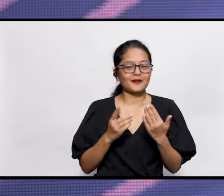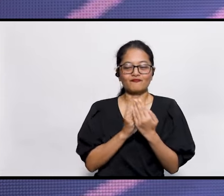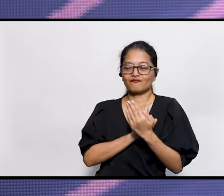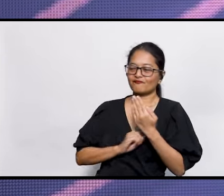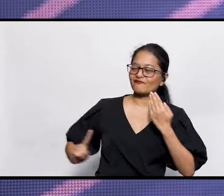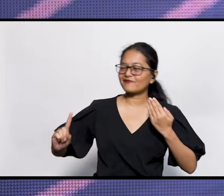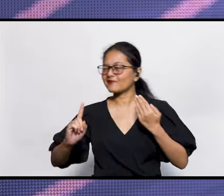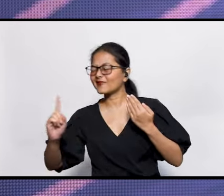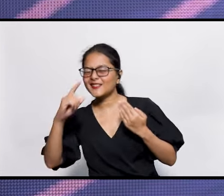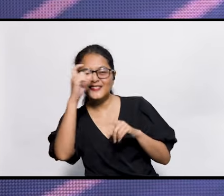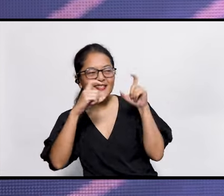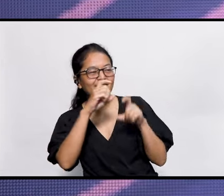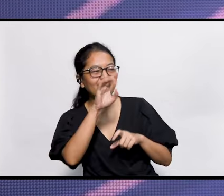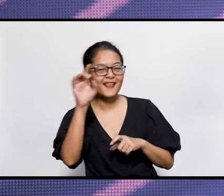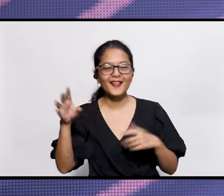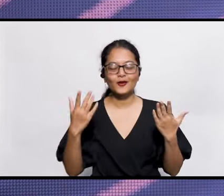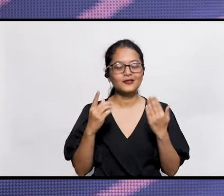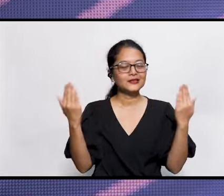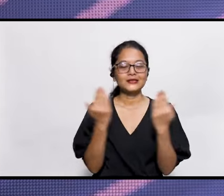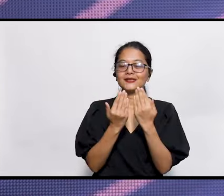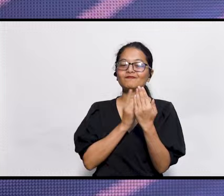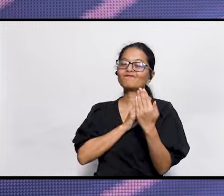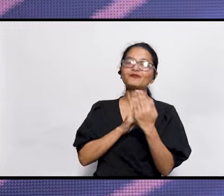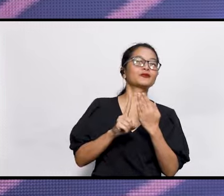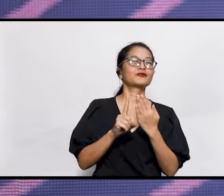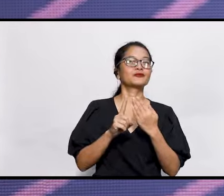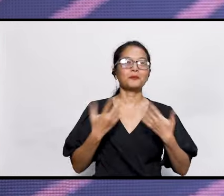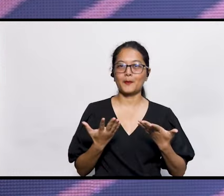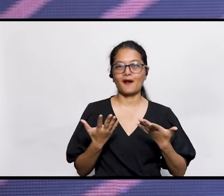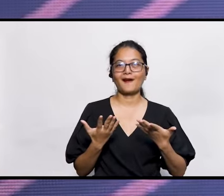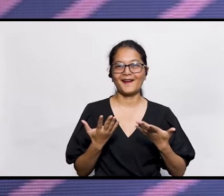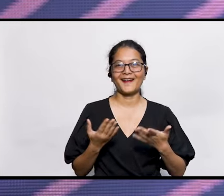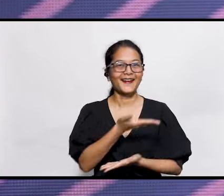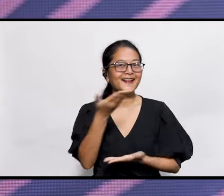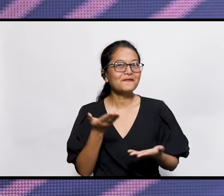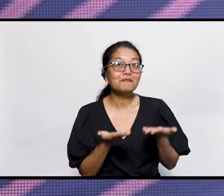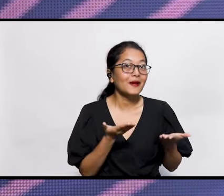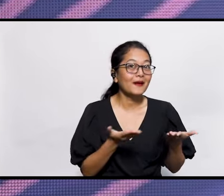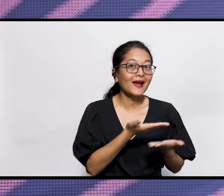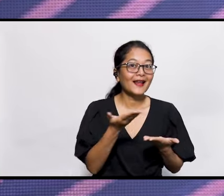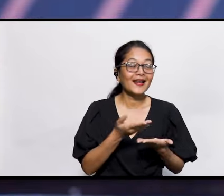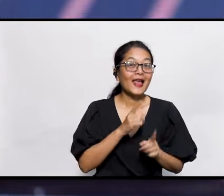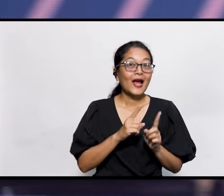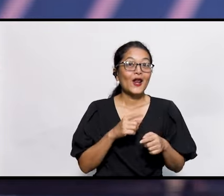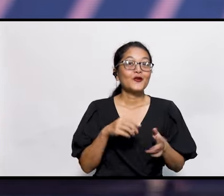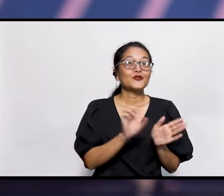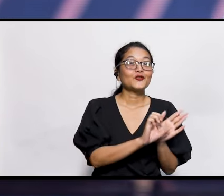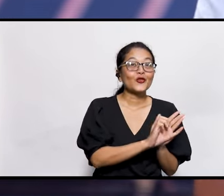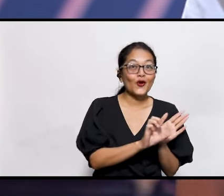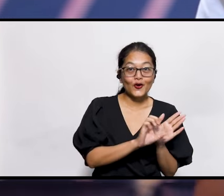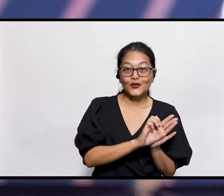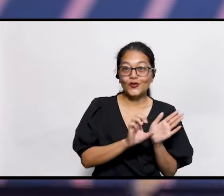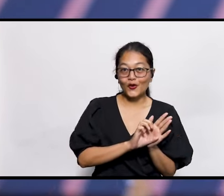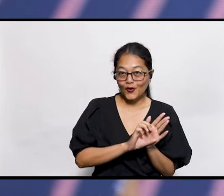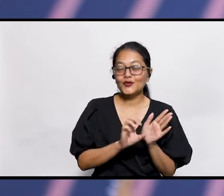terjang dapatkan kekasih anda itu saya enggak dengar apa-apa di sini Amin atau gimana anda akan u atau kalau anda akan